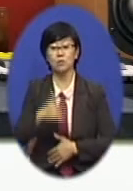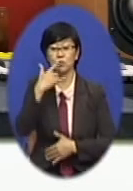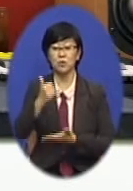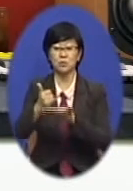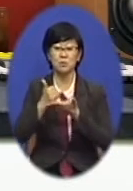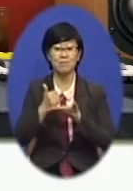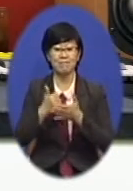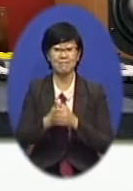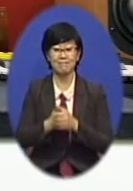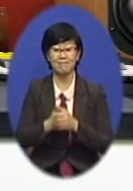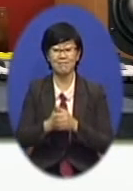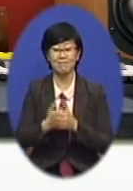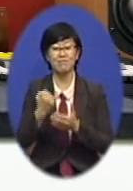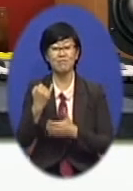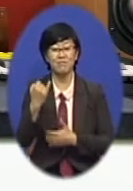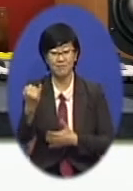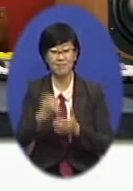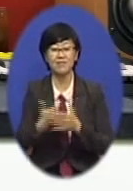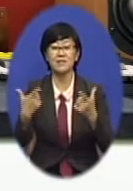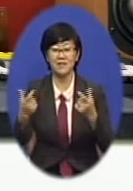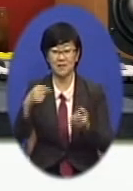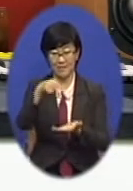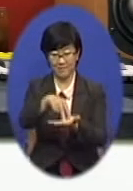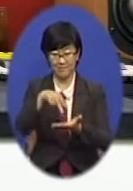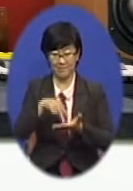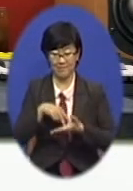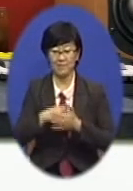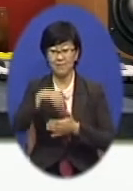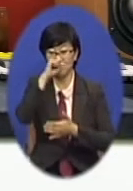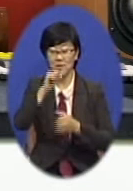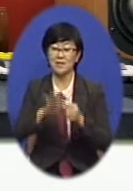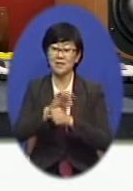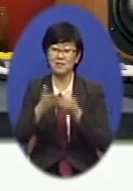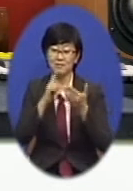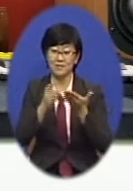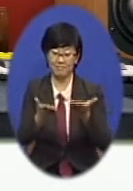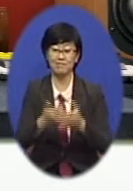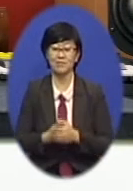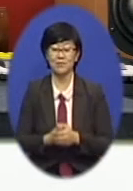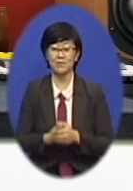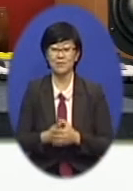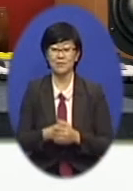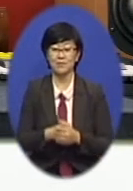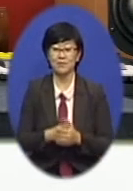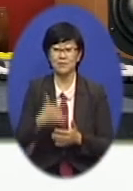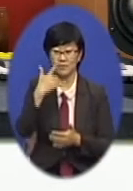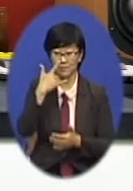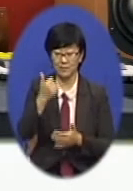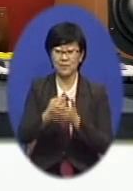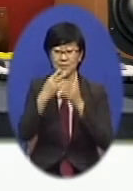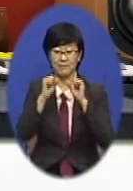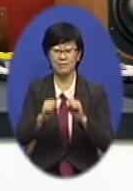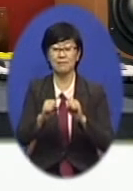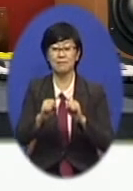부모님을 모시고 있는 며느님들에게 아주 좋은 사랑의 한 말씀 해주세요. 부모님은